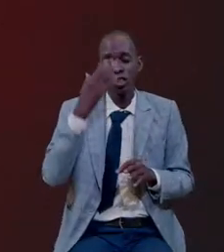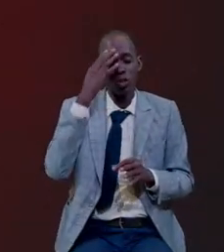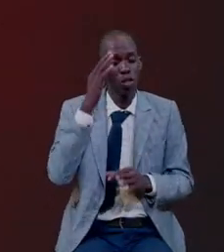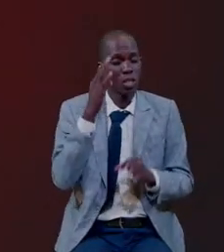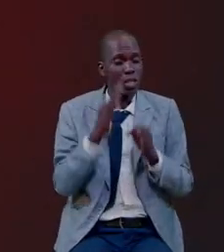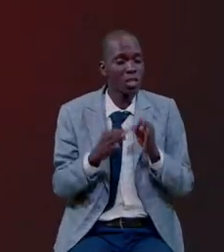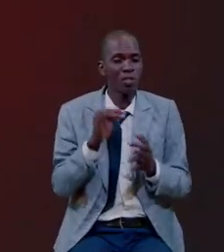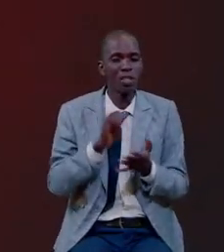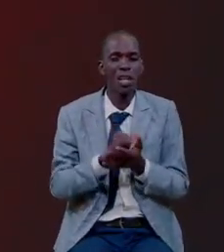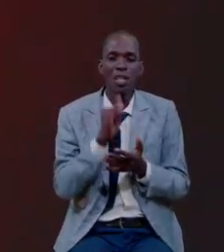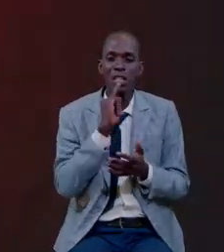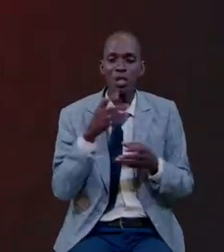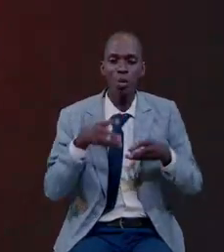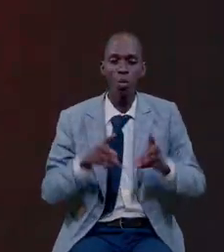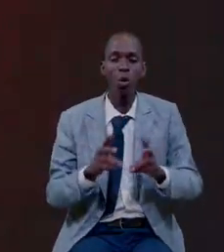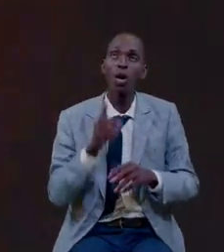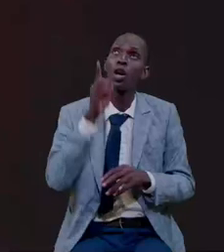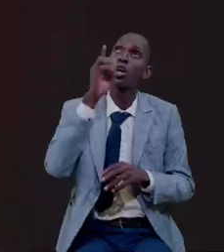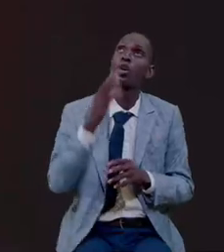voie là que le Seigneur veut que je passe,